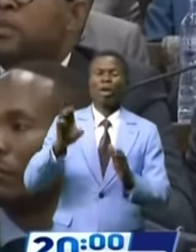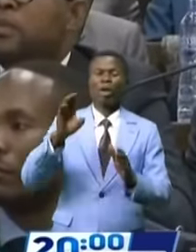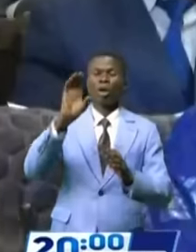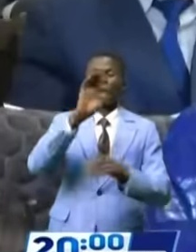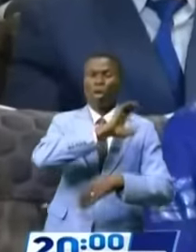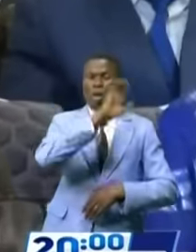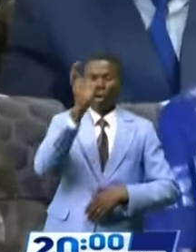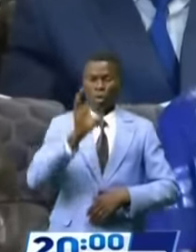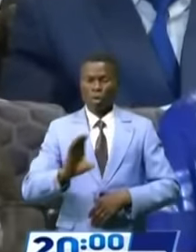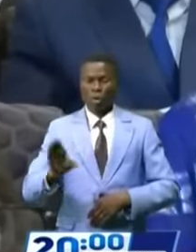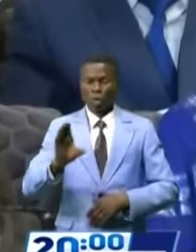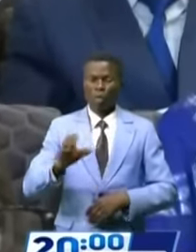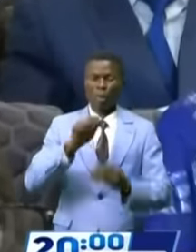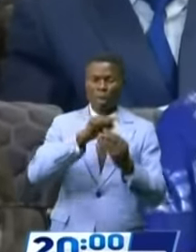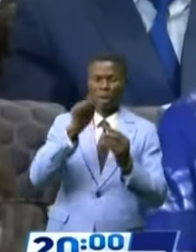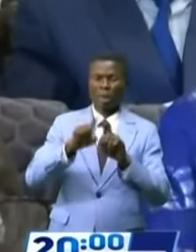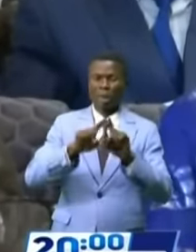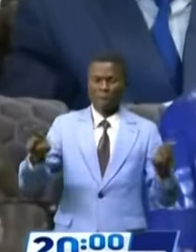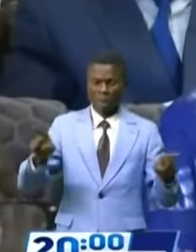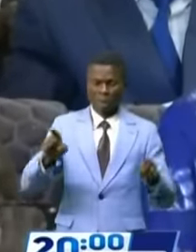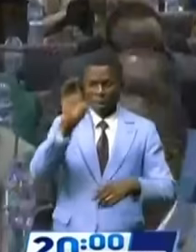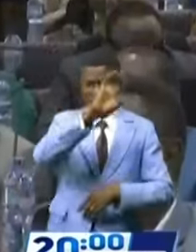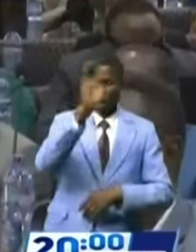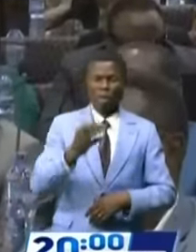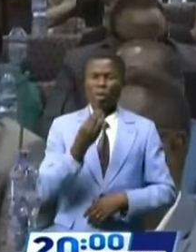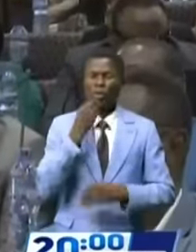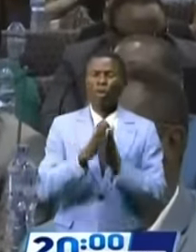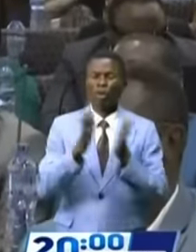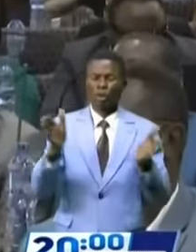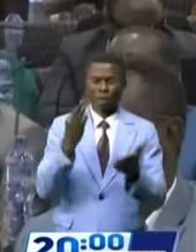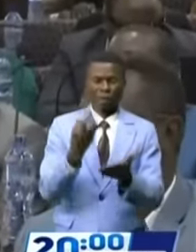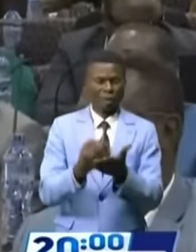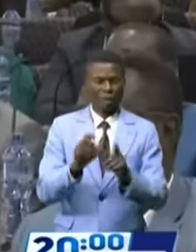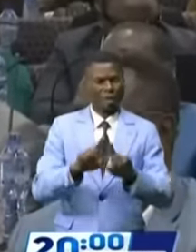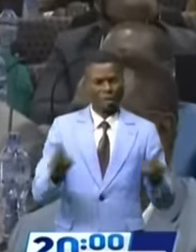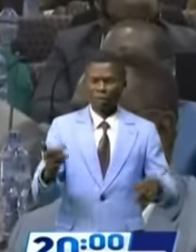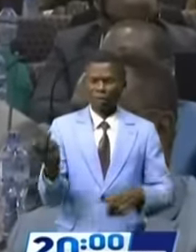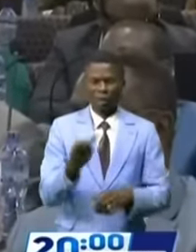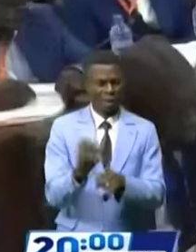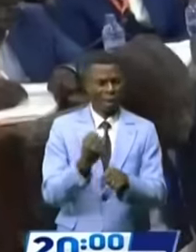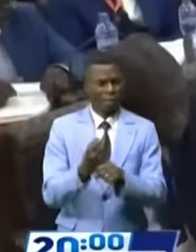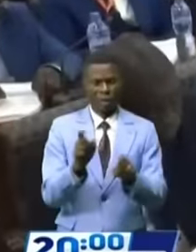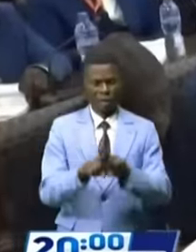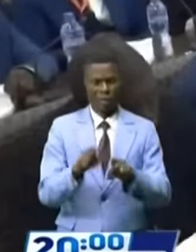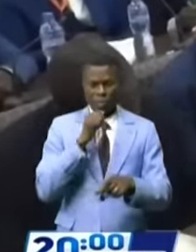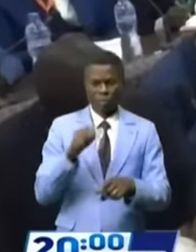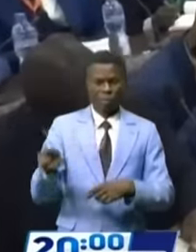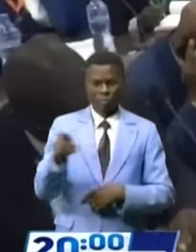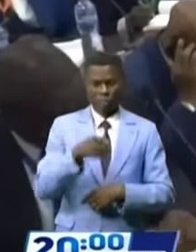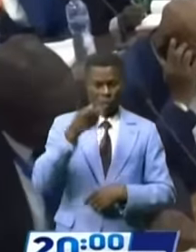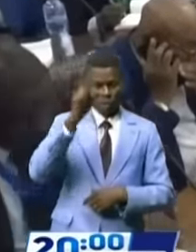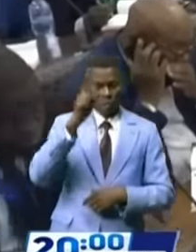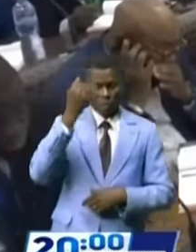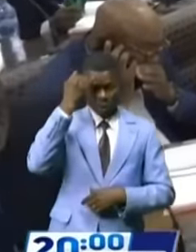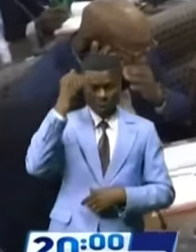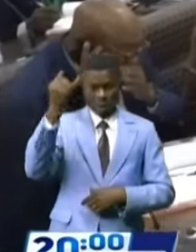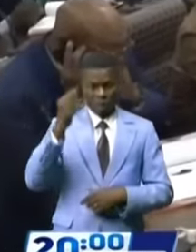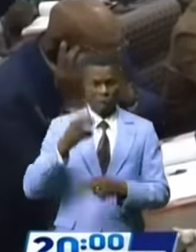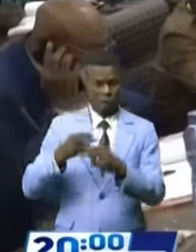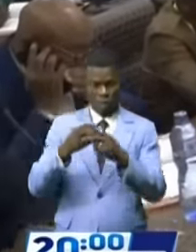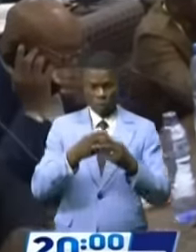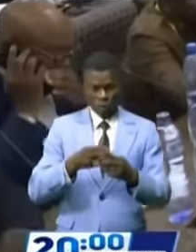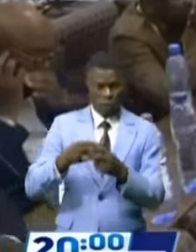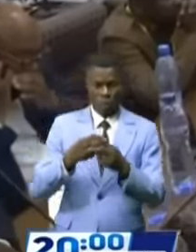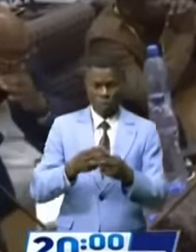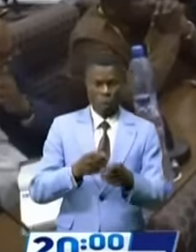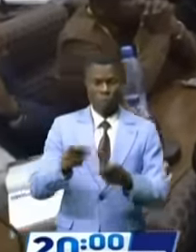compte qui est différent de celui de l'inspection générale des finances. Vous êtes en première ligne du contrôle de